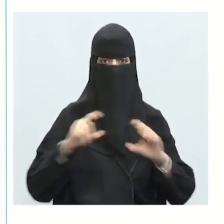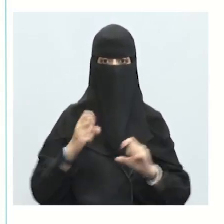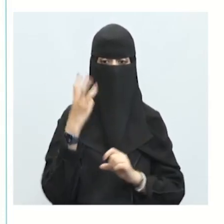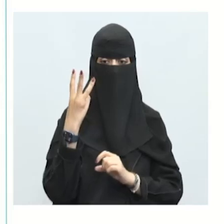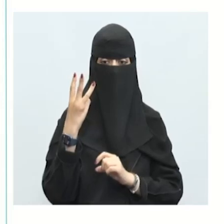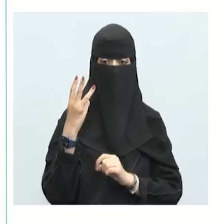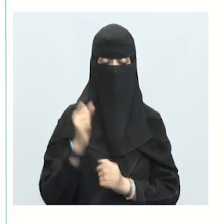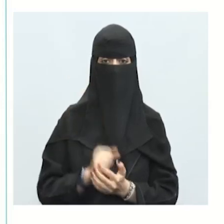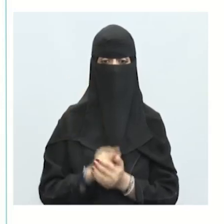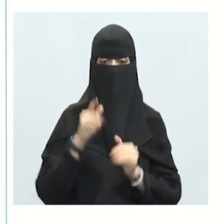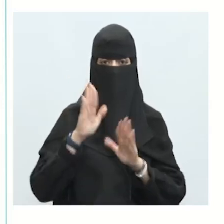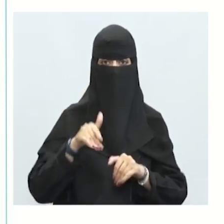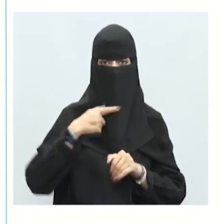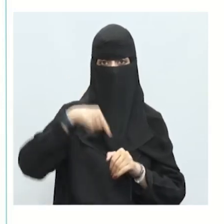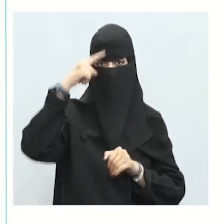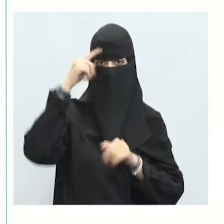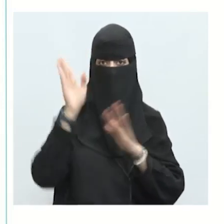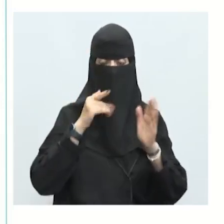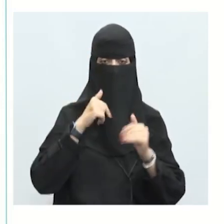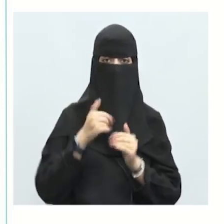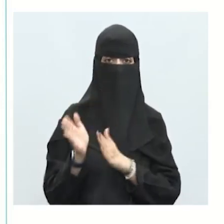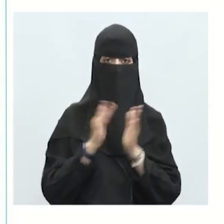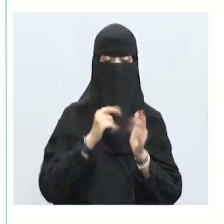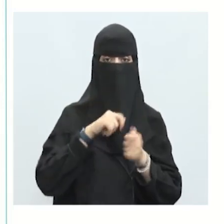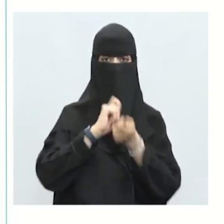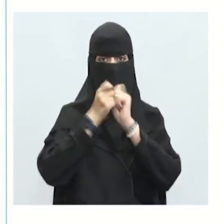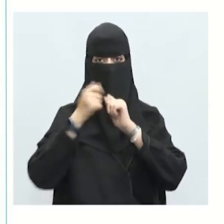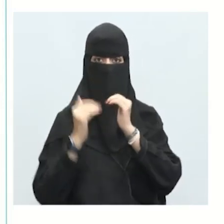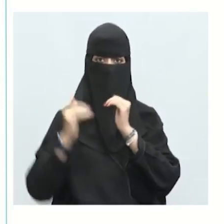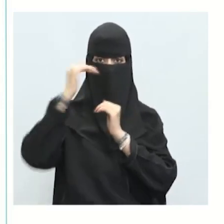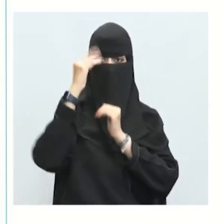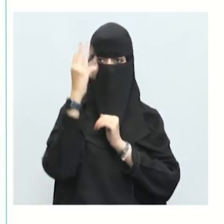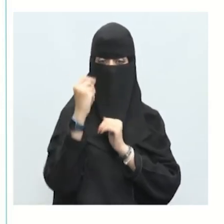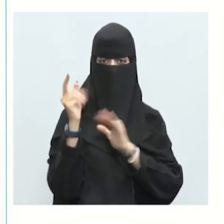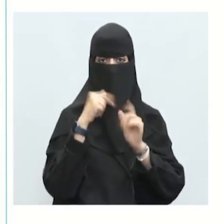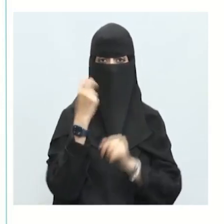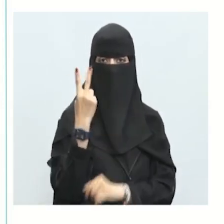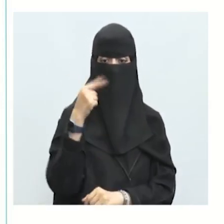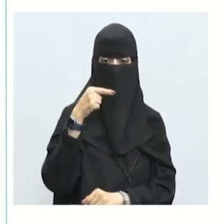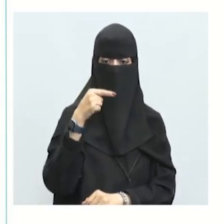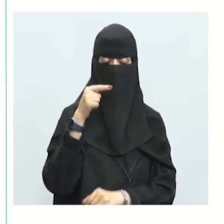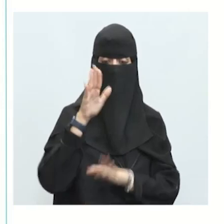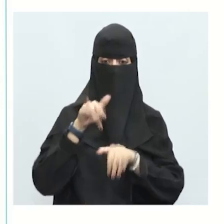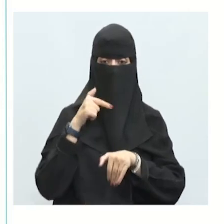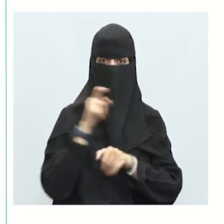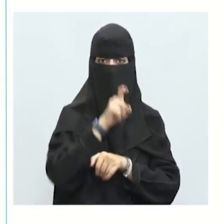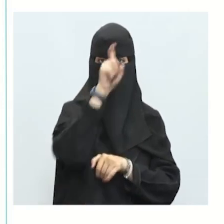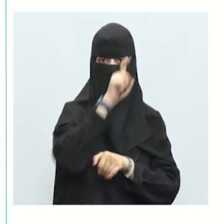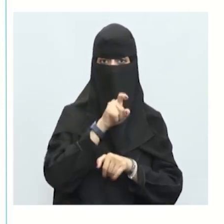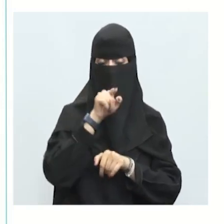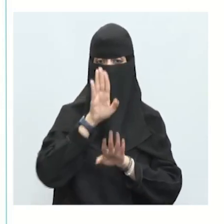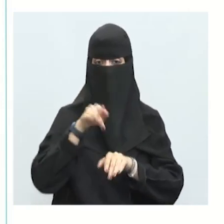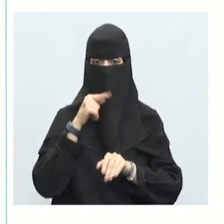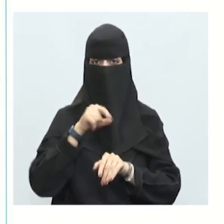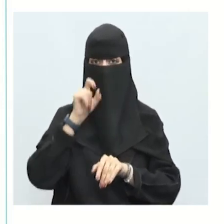ثلاثه عندنا في المثال تم اسناد الى المتغير جريد رقم 12 عندنا هنا السؤال يقوللك